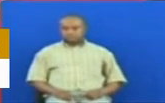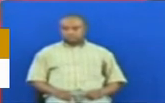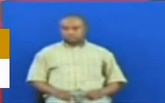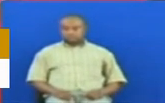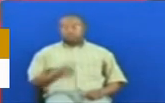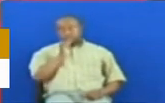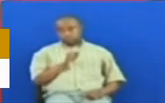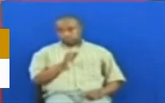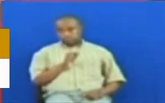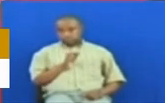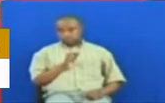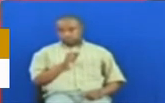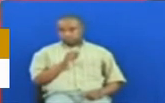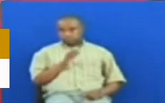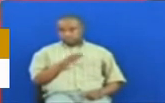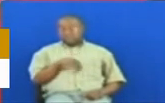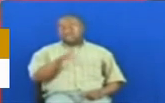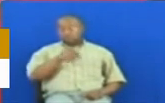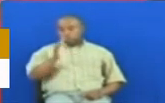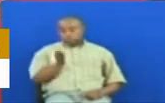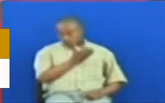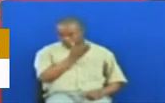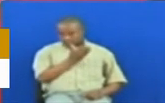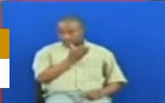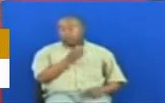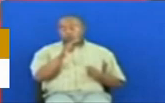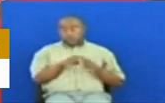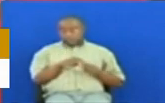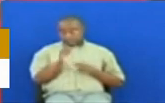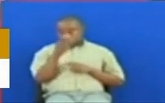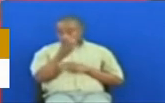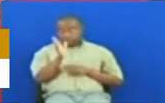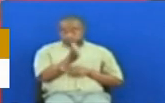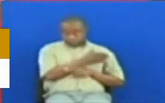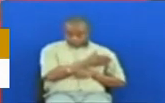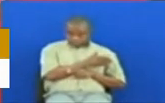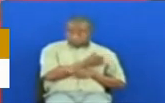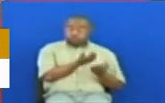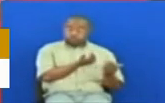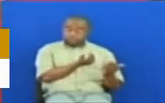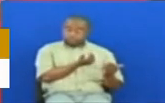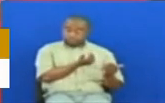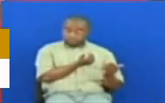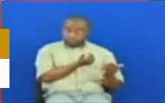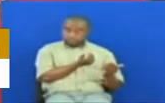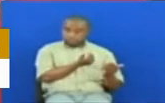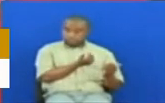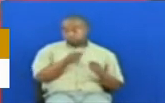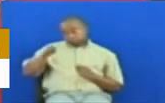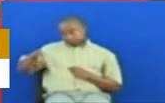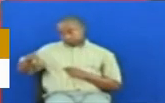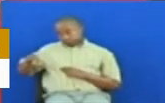wanakuwa eligible kwa ajili ya reappointment, wakae nje kwanza miaka mitatu, wasubiri upande